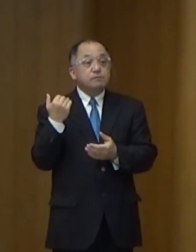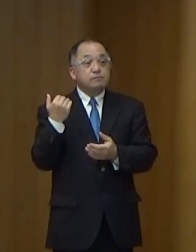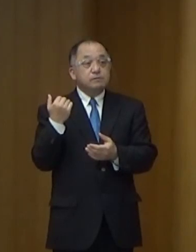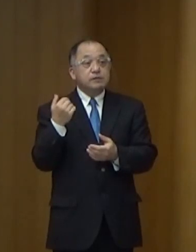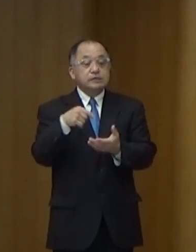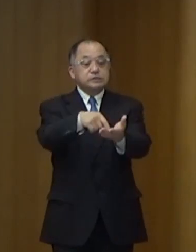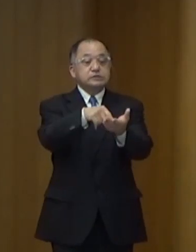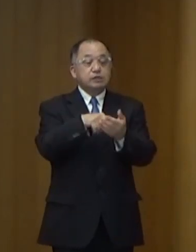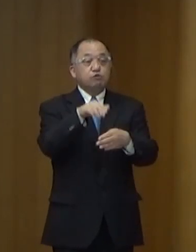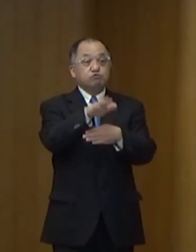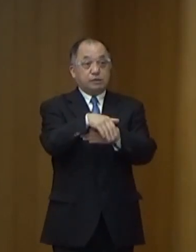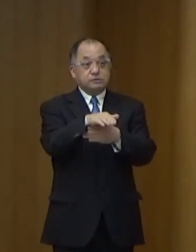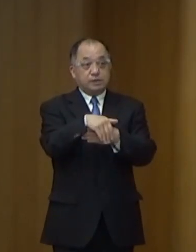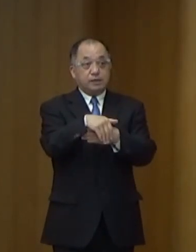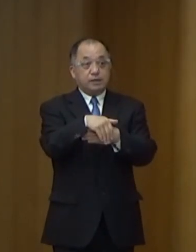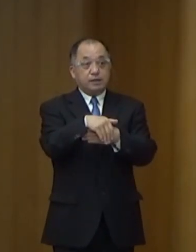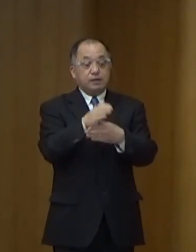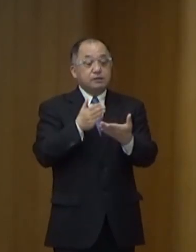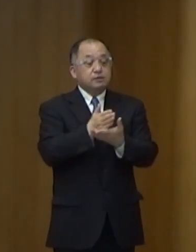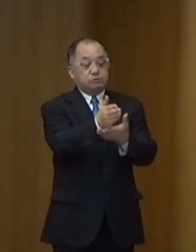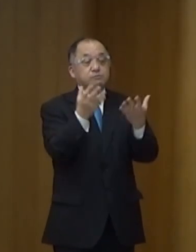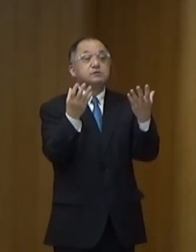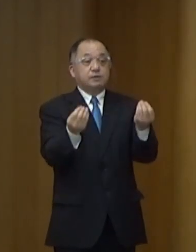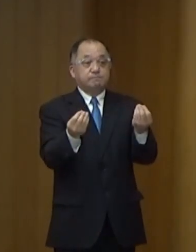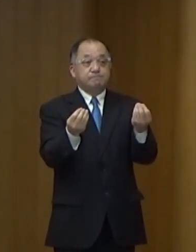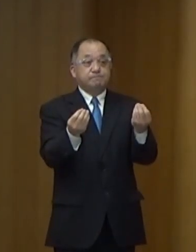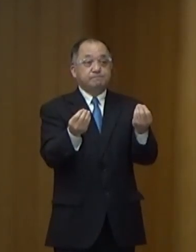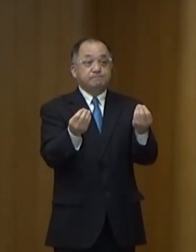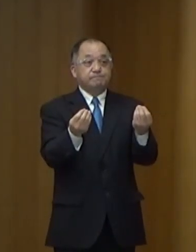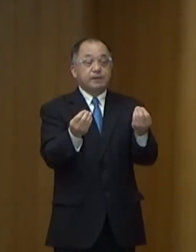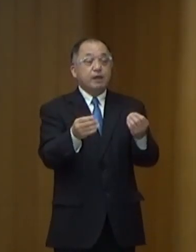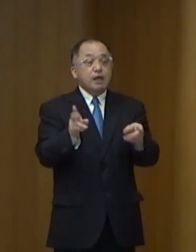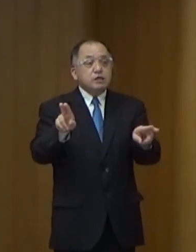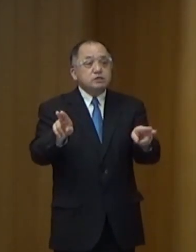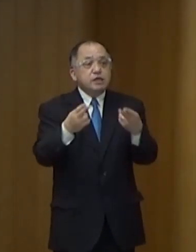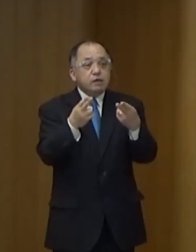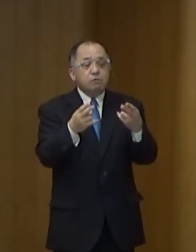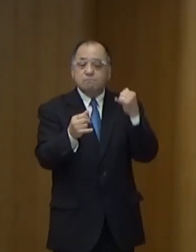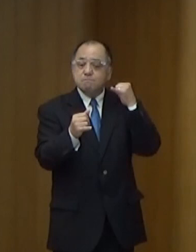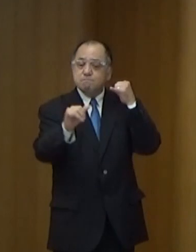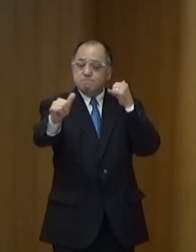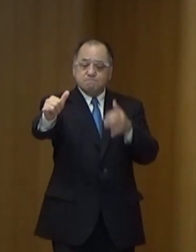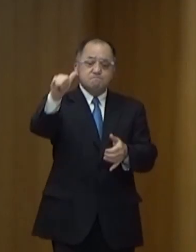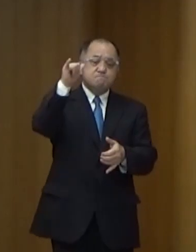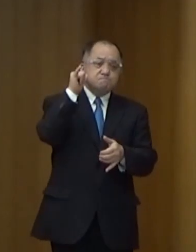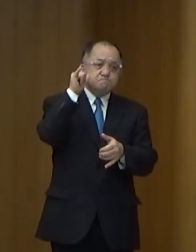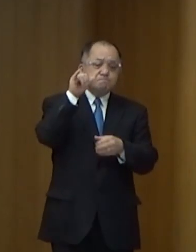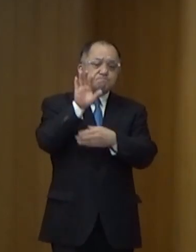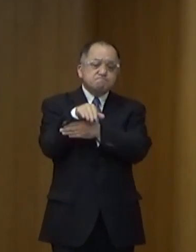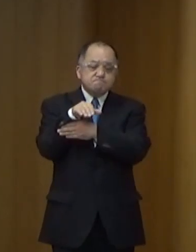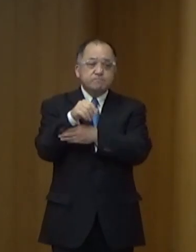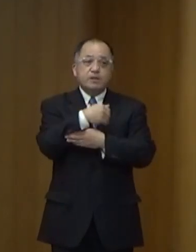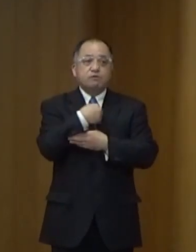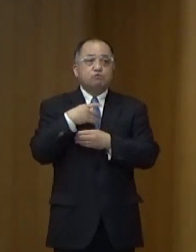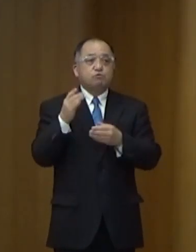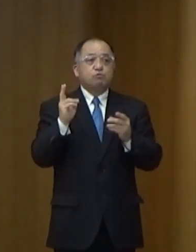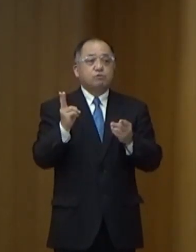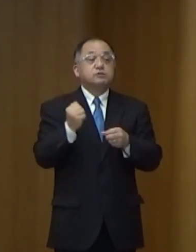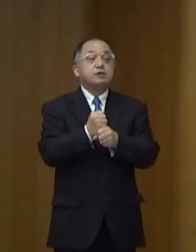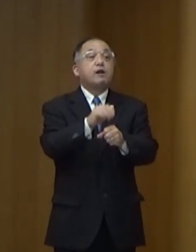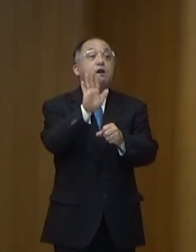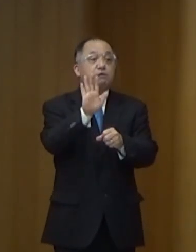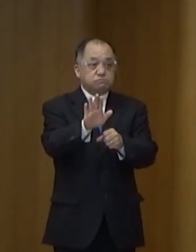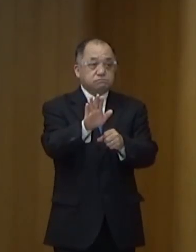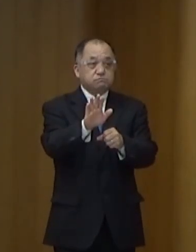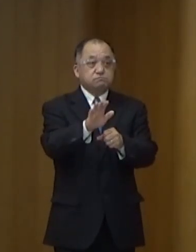昨日から申請の受付、こちらを開始しております。専用のコールセンターも設けております。時短や外出自粛等の影響